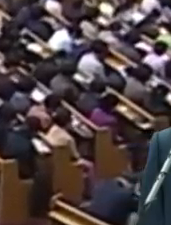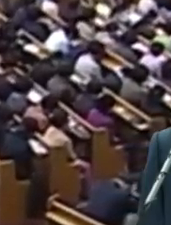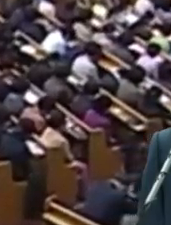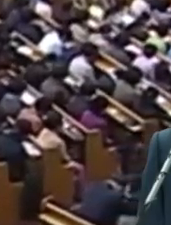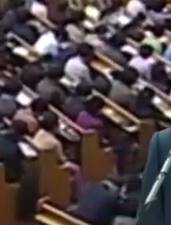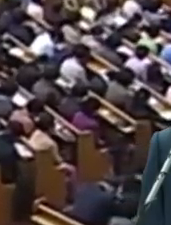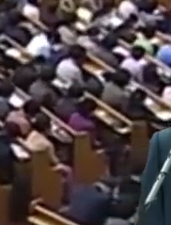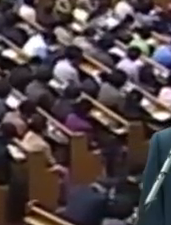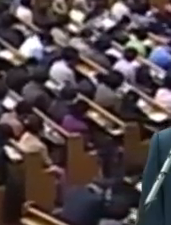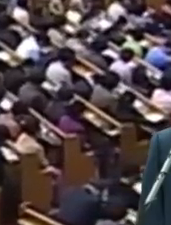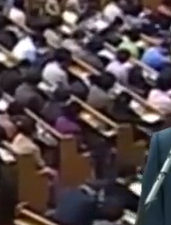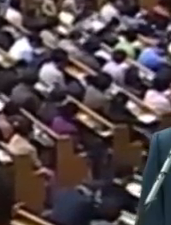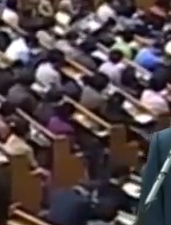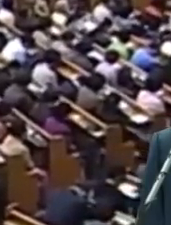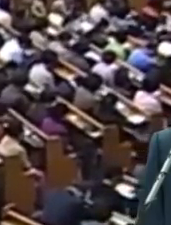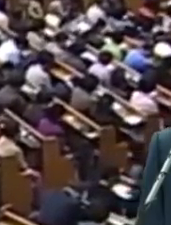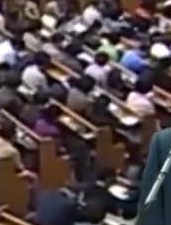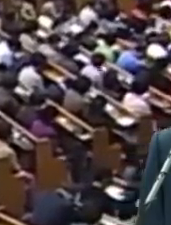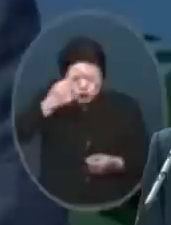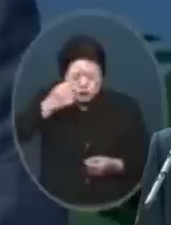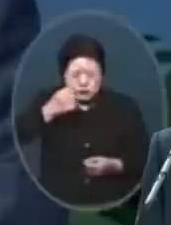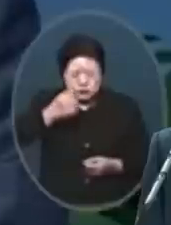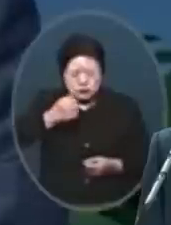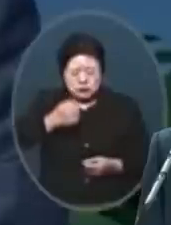나에게 분명한 꿈을